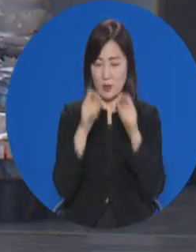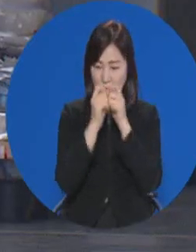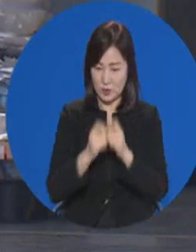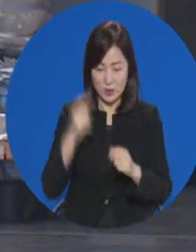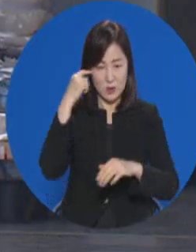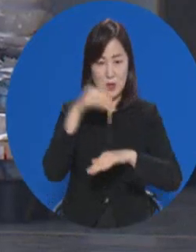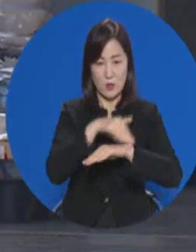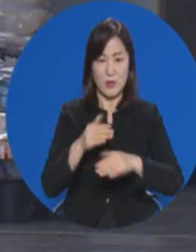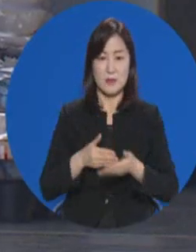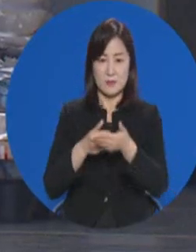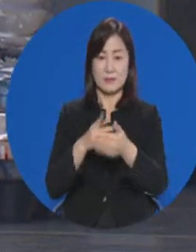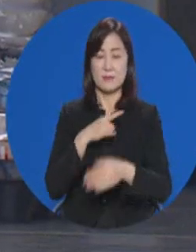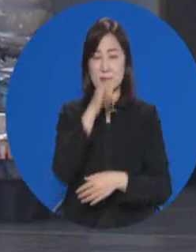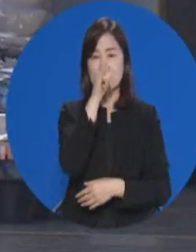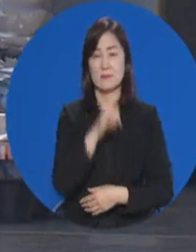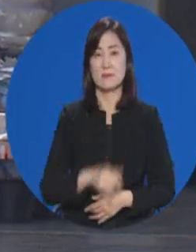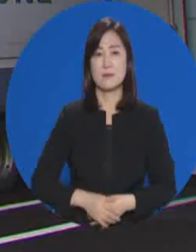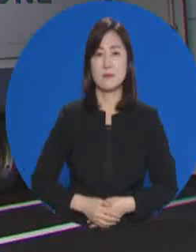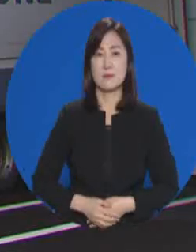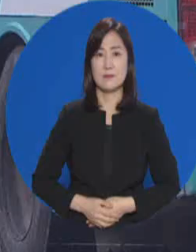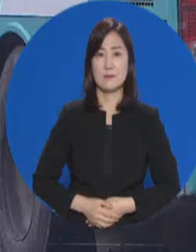계획을 요구한 바 있습니다.